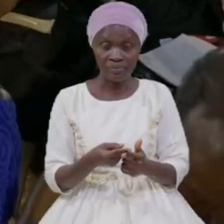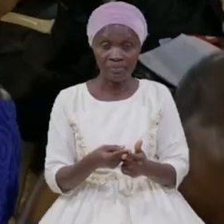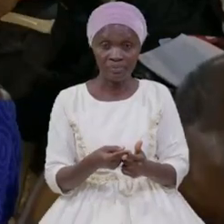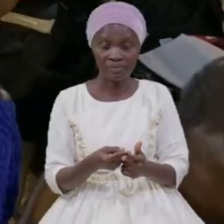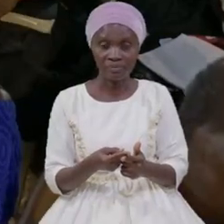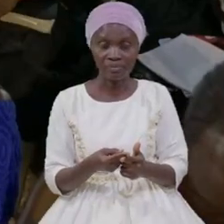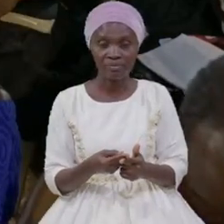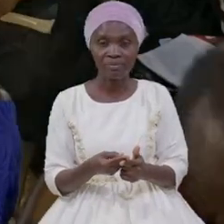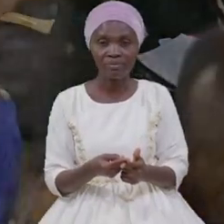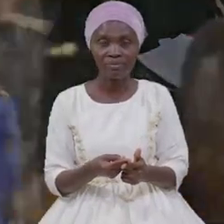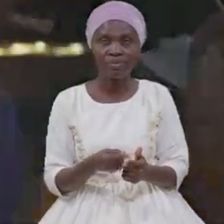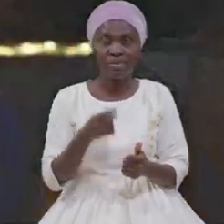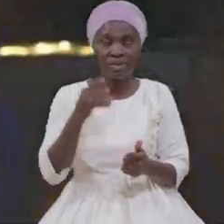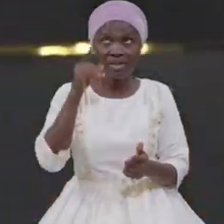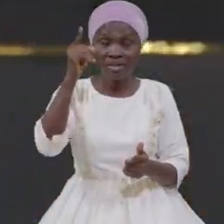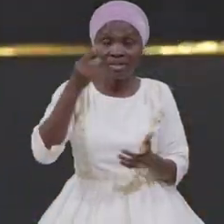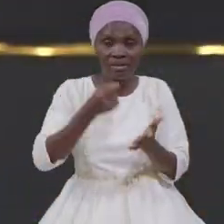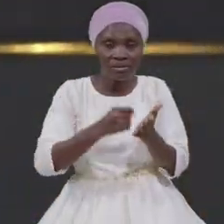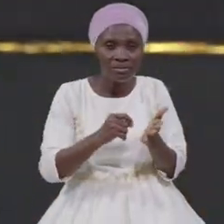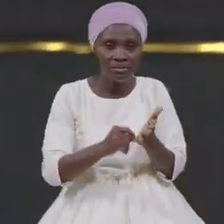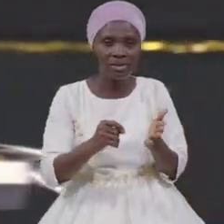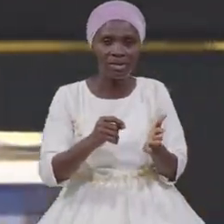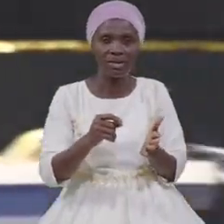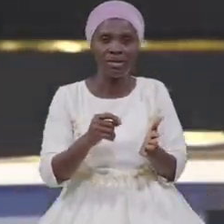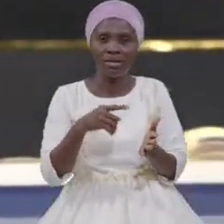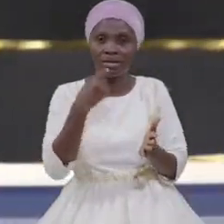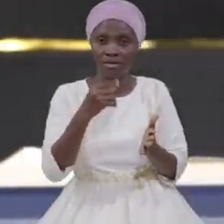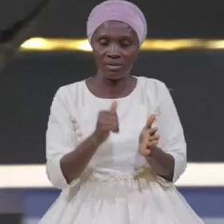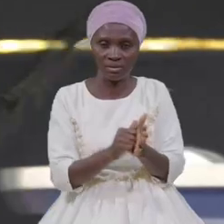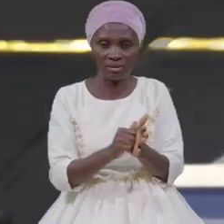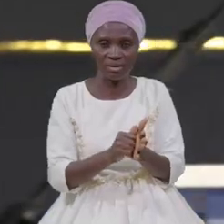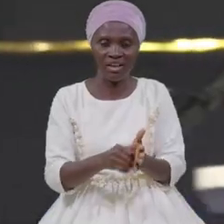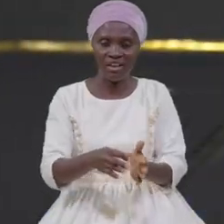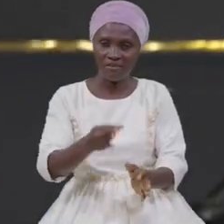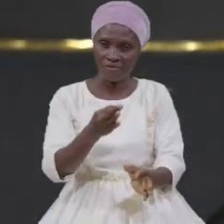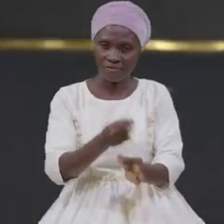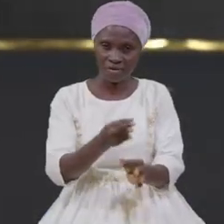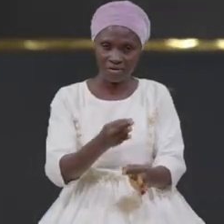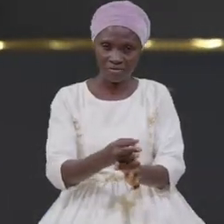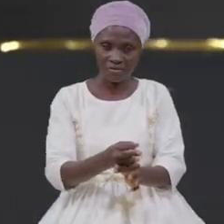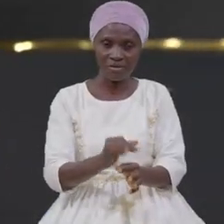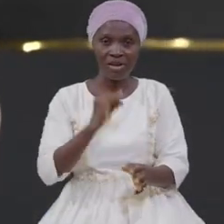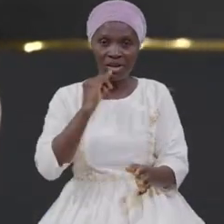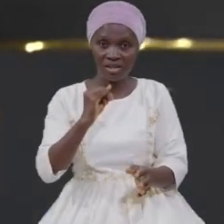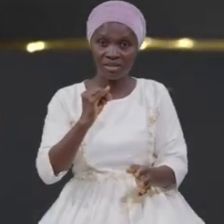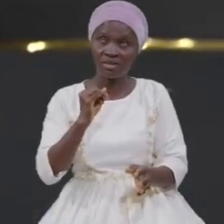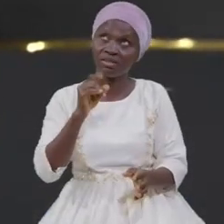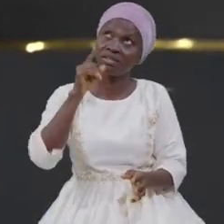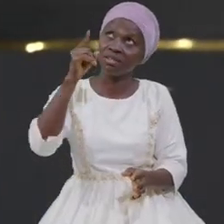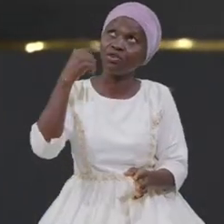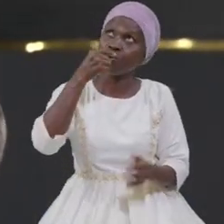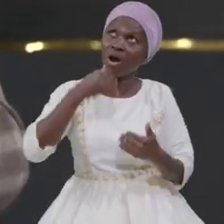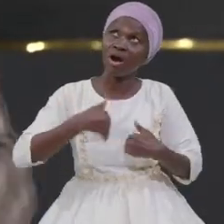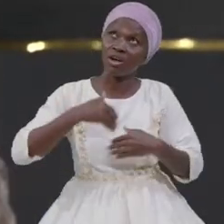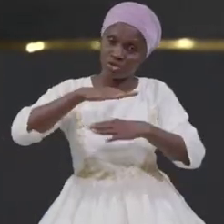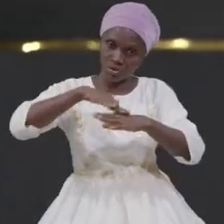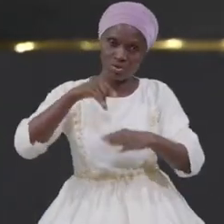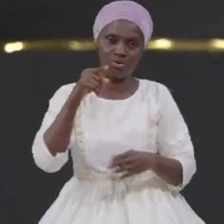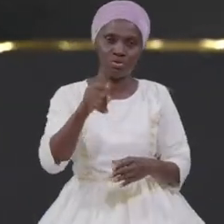Et l'écrit inspiré dit, celui qui vous a appelé est fidèle. Et c'est lui qui